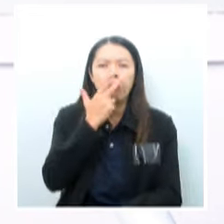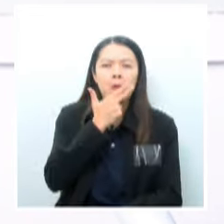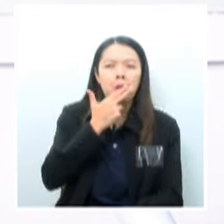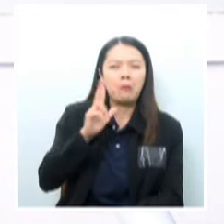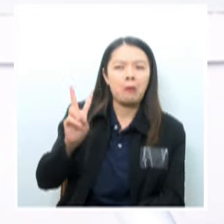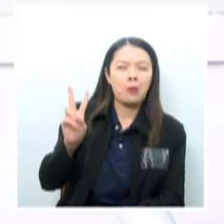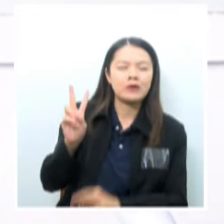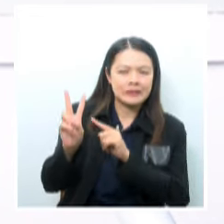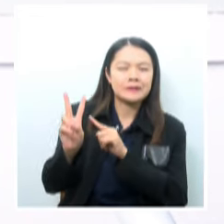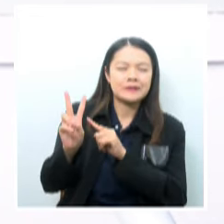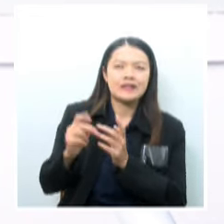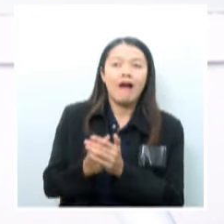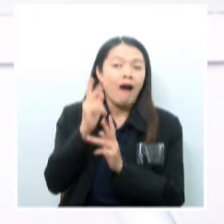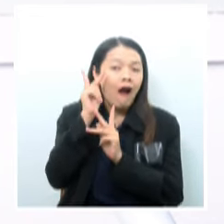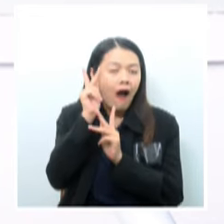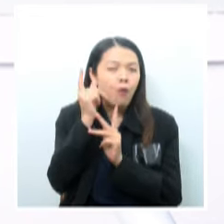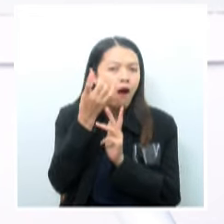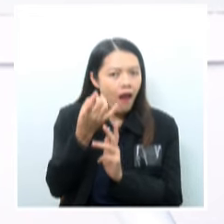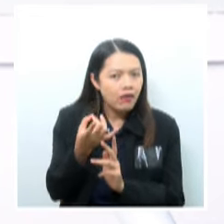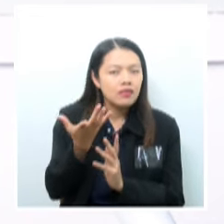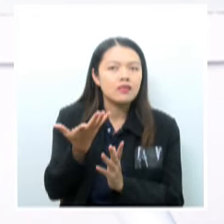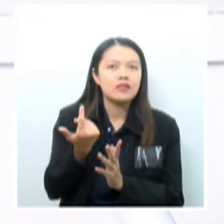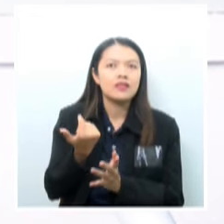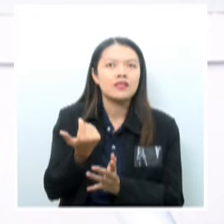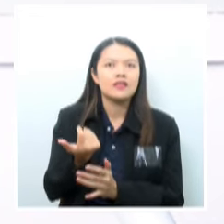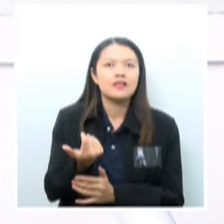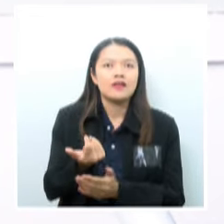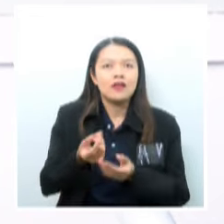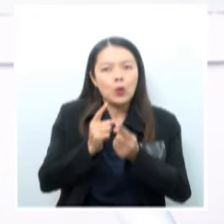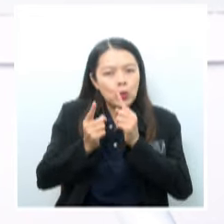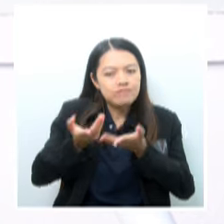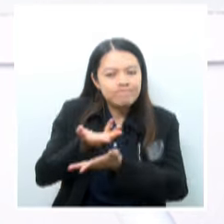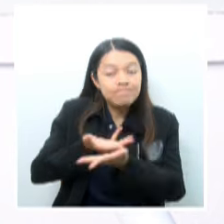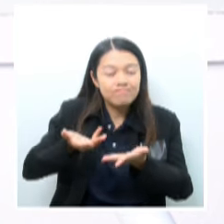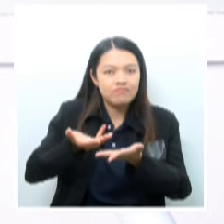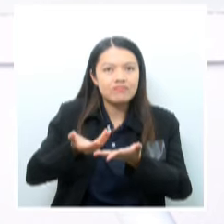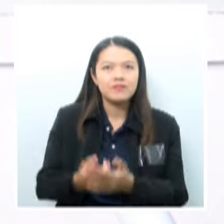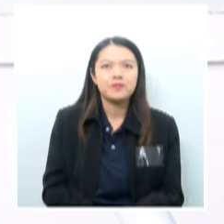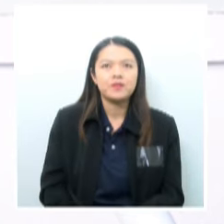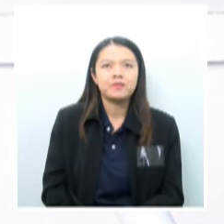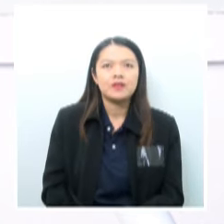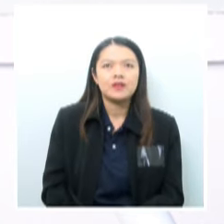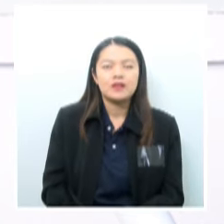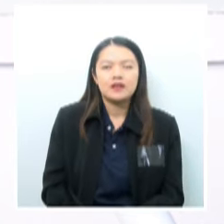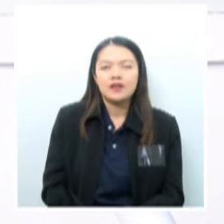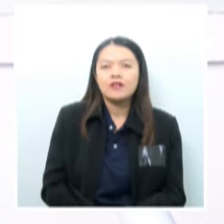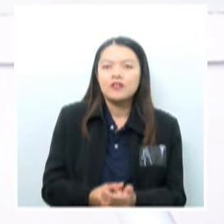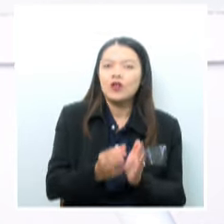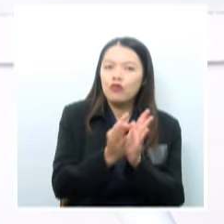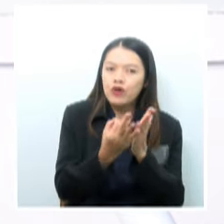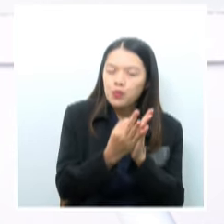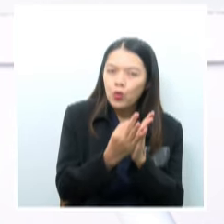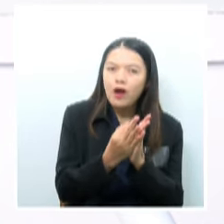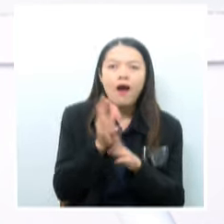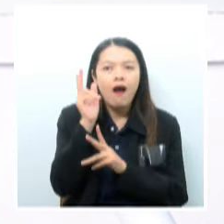คะบอกได้เลยว่าถ้ามีข่าวสารแล้วก็เรื่องราวอะไรที่จะมาแลกเปลี่ยนกับสปท.นะคะก็สามารถผ่านได้ทั้งในเพจของครูส่งข่า